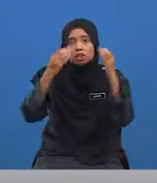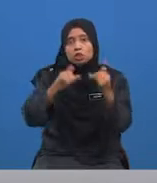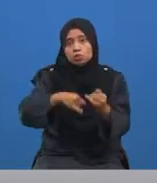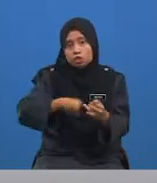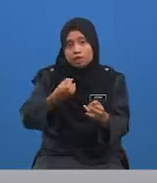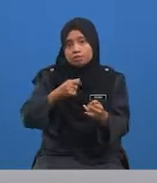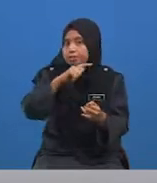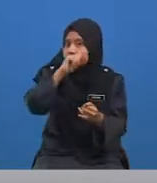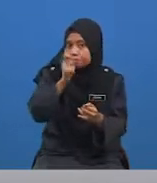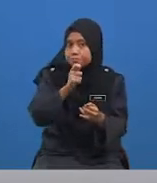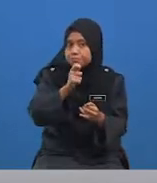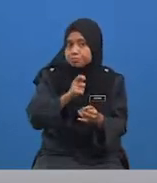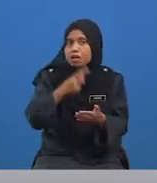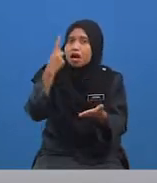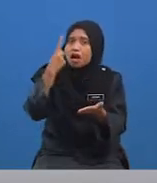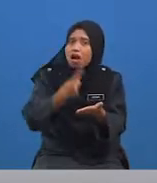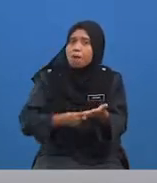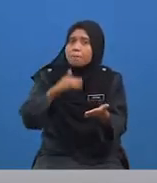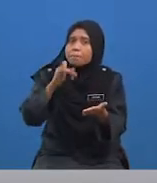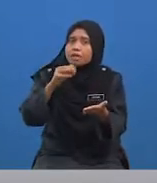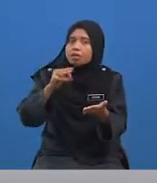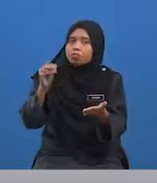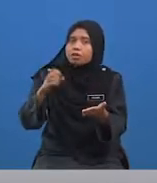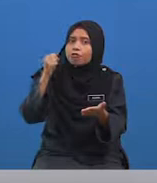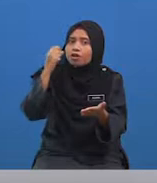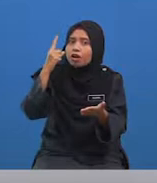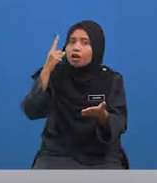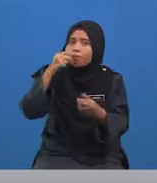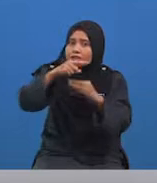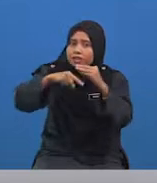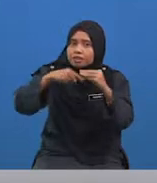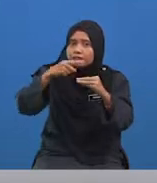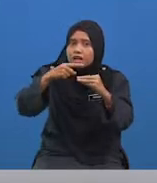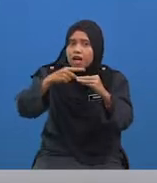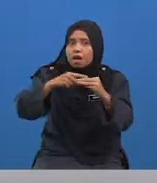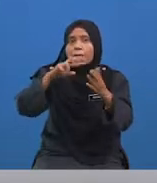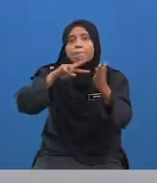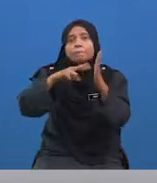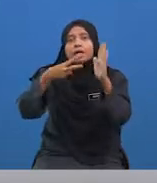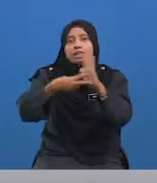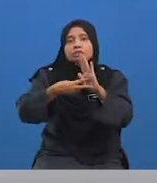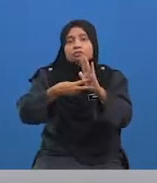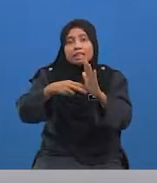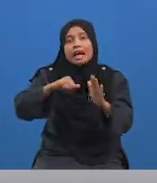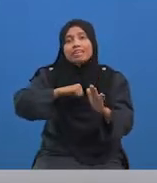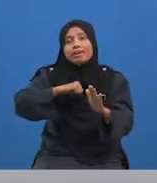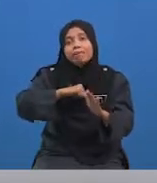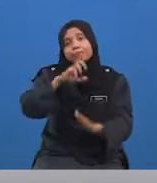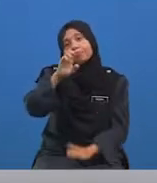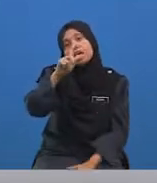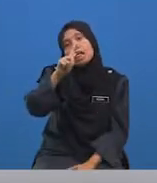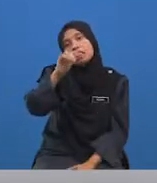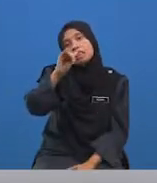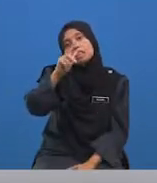ingin bertanya, apa yang murid-murid faham tentang maksud etika?